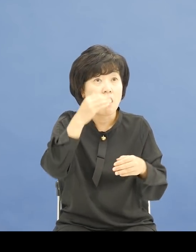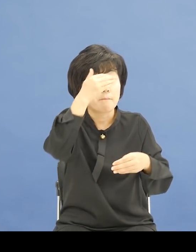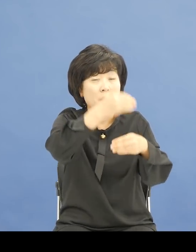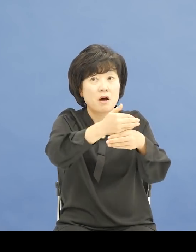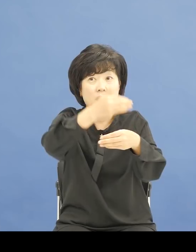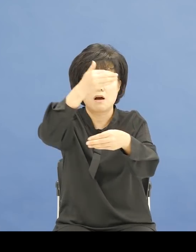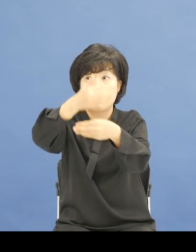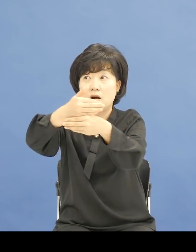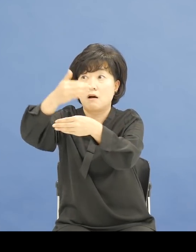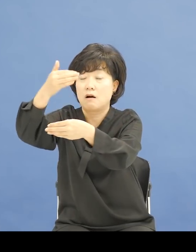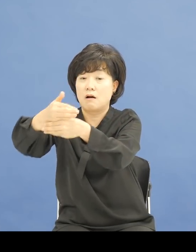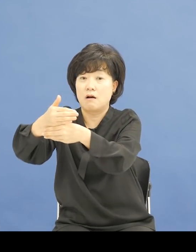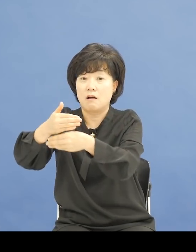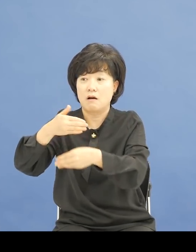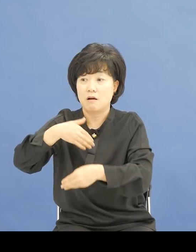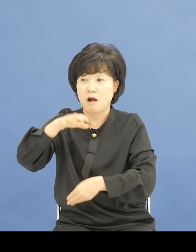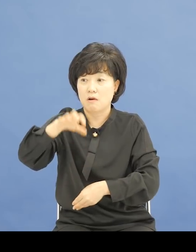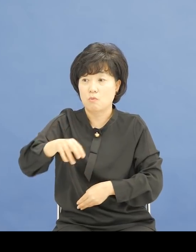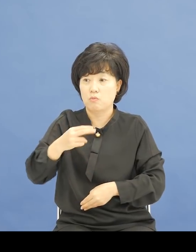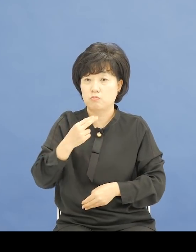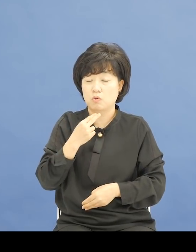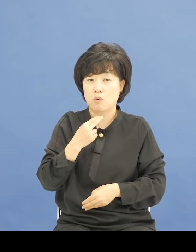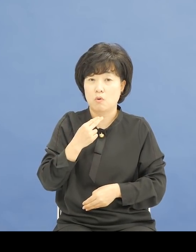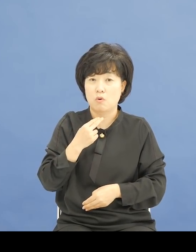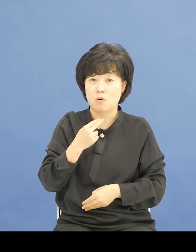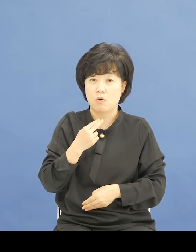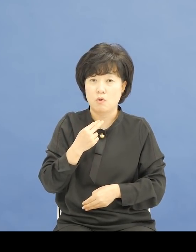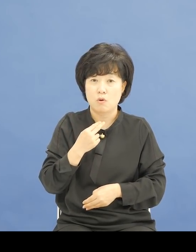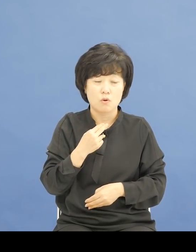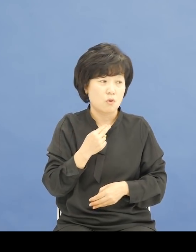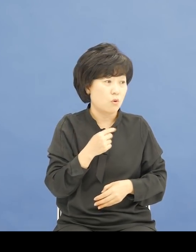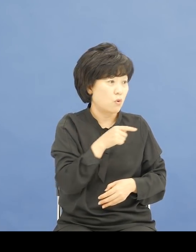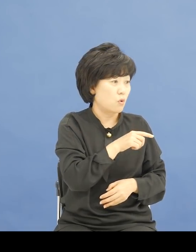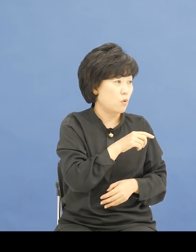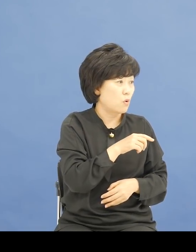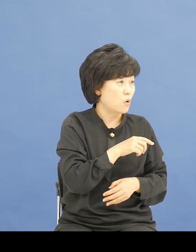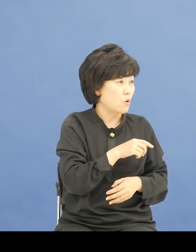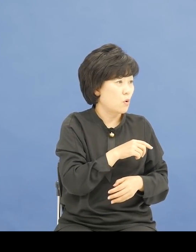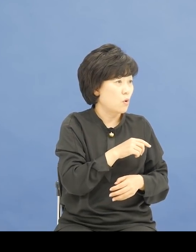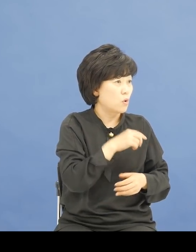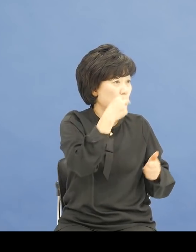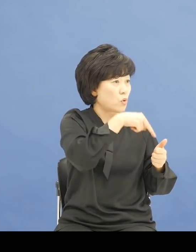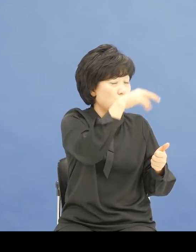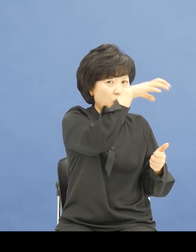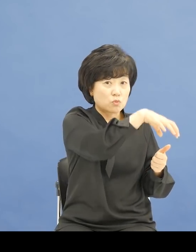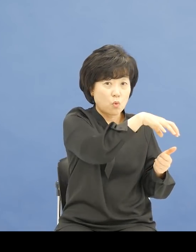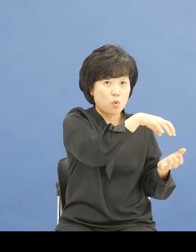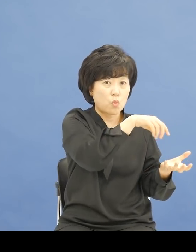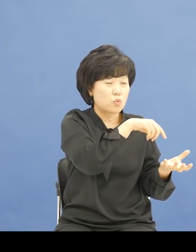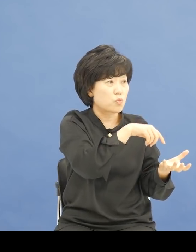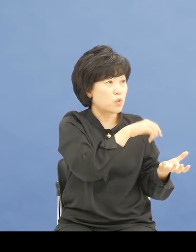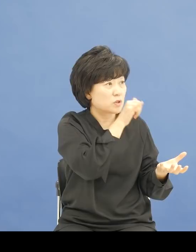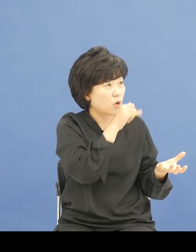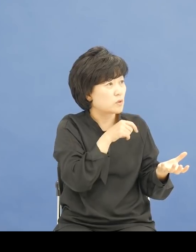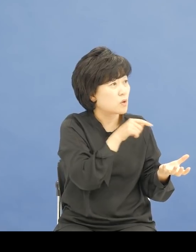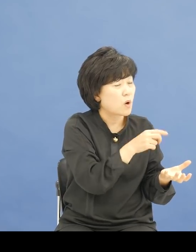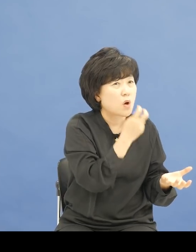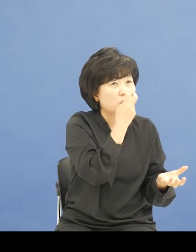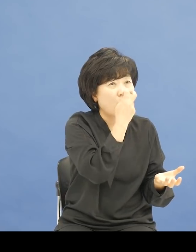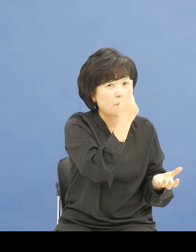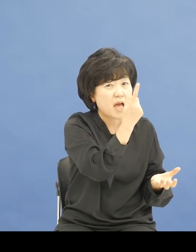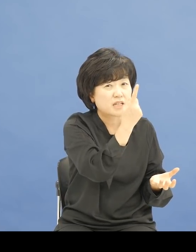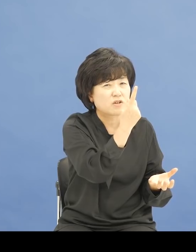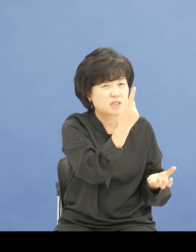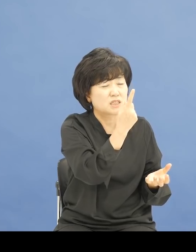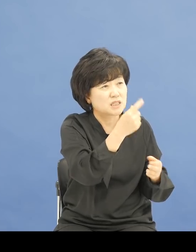네. 문이 다 닫혀 있는 거예요. 아. 갈 곳이 없어서 이제 교육 현장에 갔는데 문이 닫혀 있어서 저기 건너편에서 불빛이 탁 나오길래